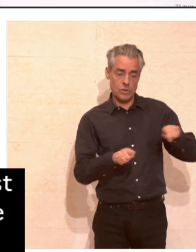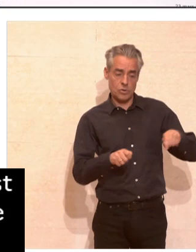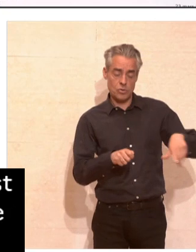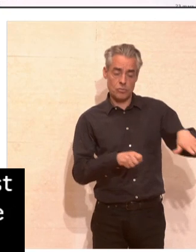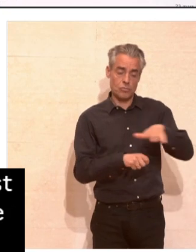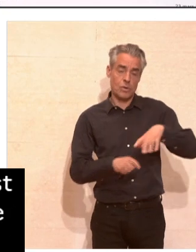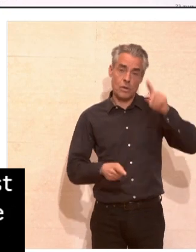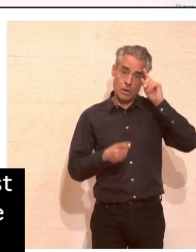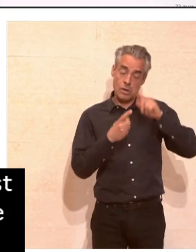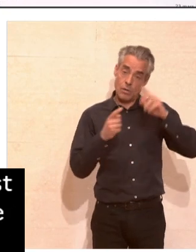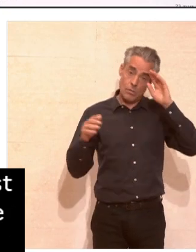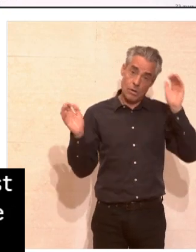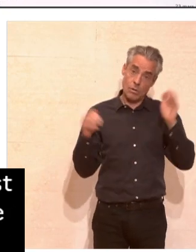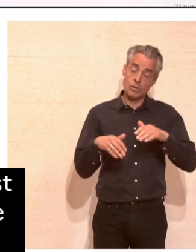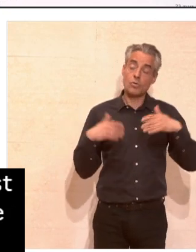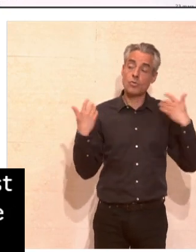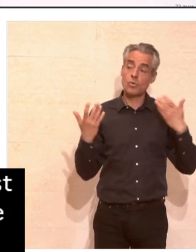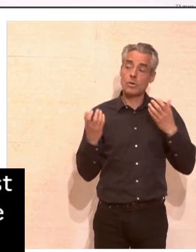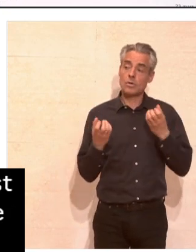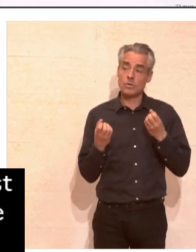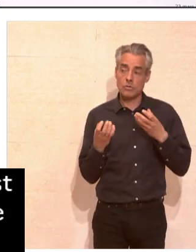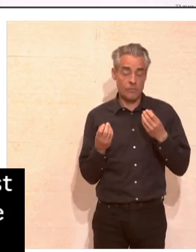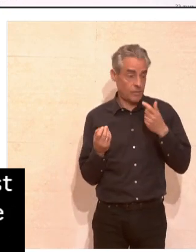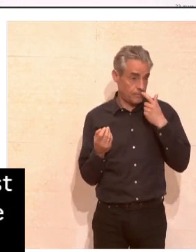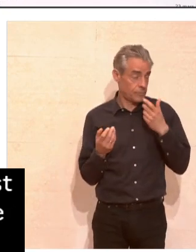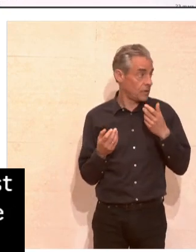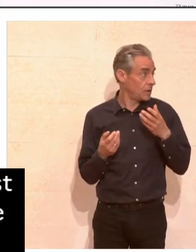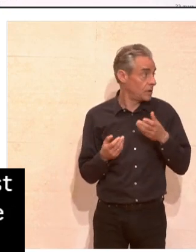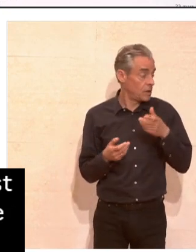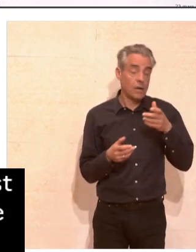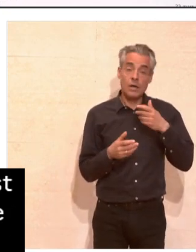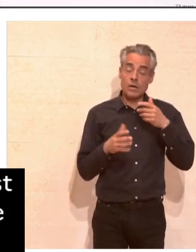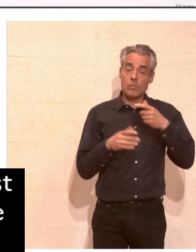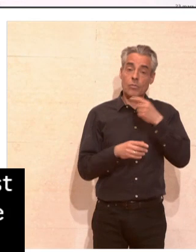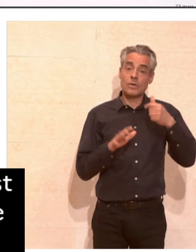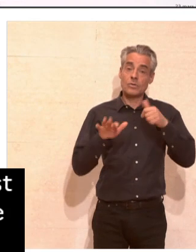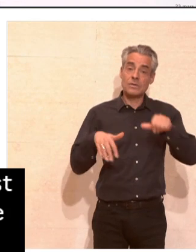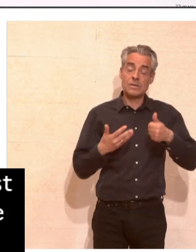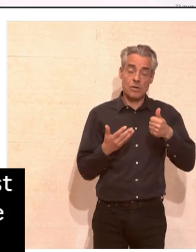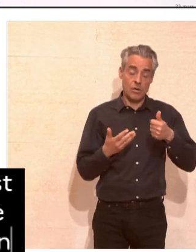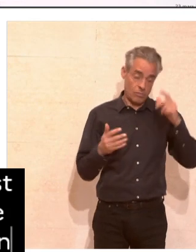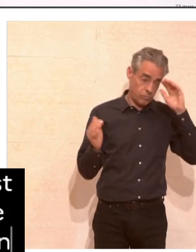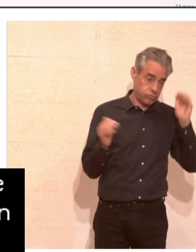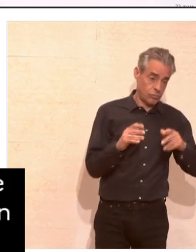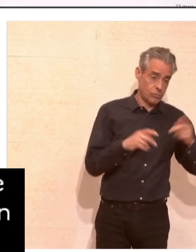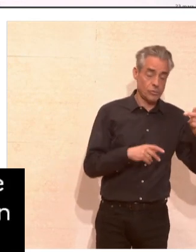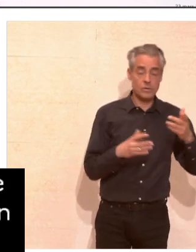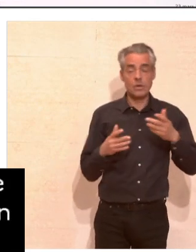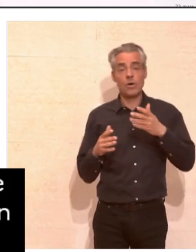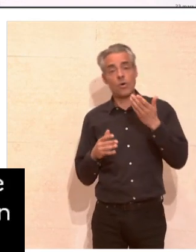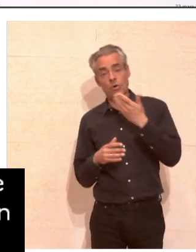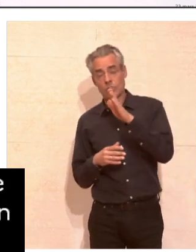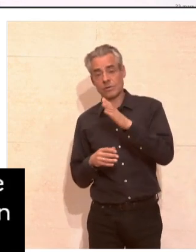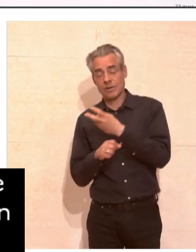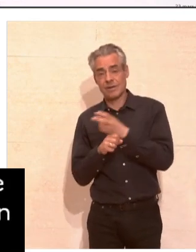la dépression. Donc il y avait ceux qui étaient en dette de sommeil avec moins de 6 heures et les autres. Et ceux qui sont en dette de sommeil donc, sont